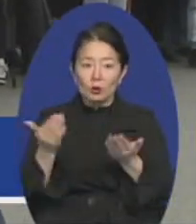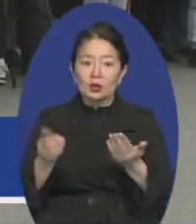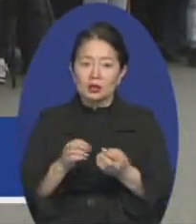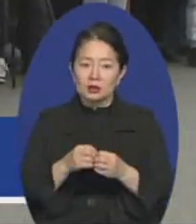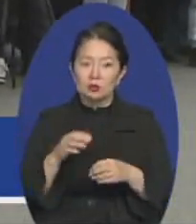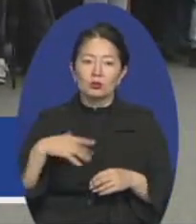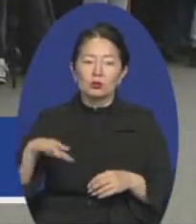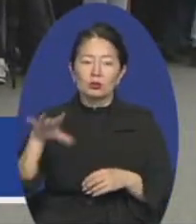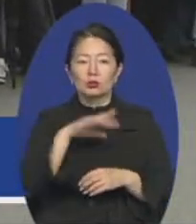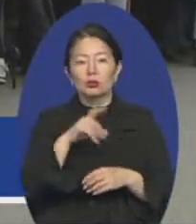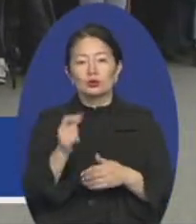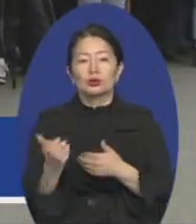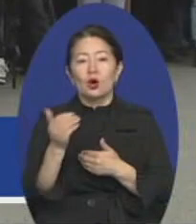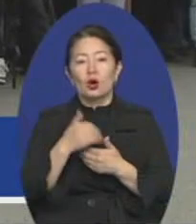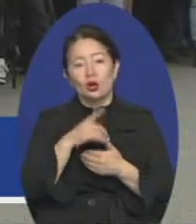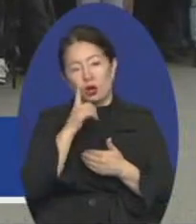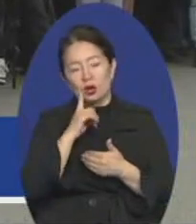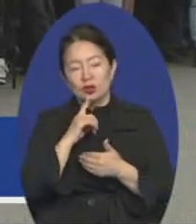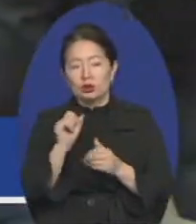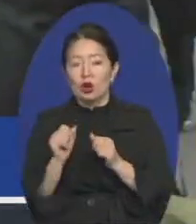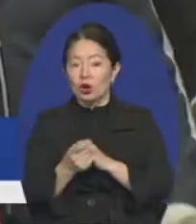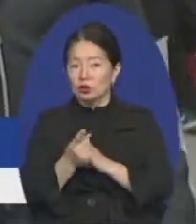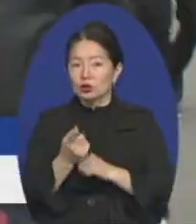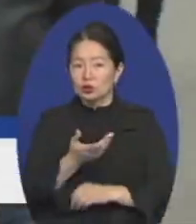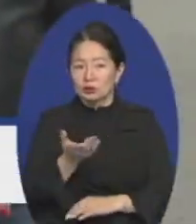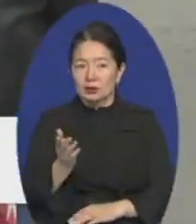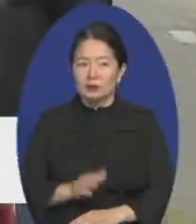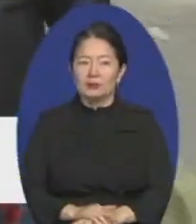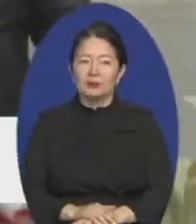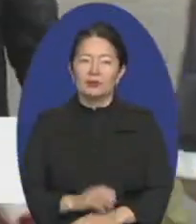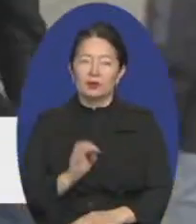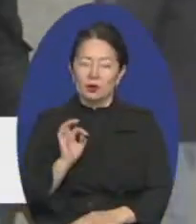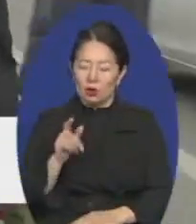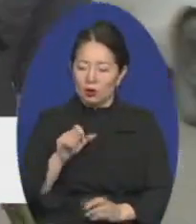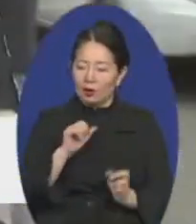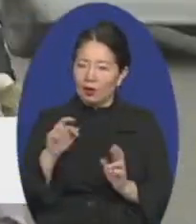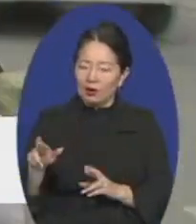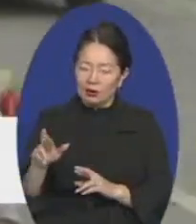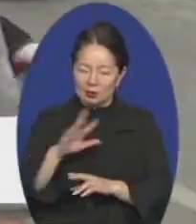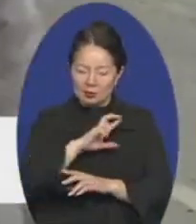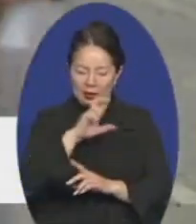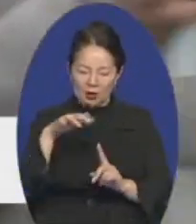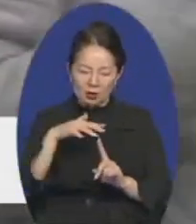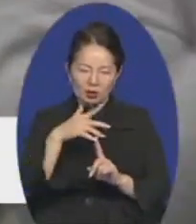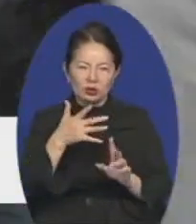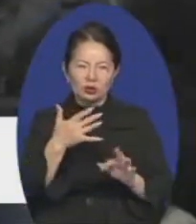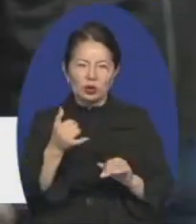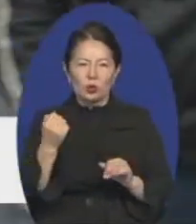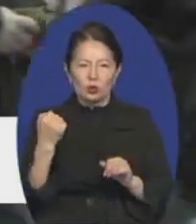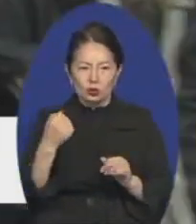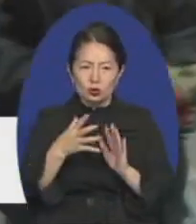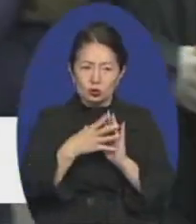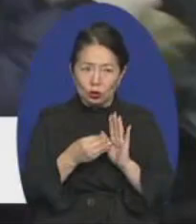одоо бүхэн оролцоосаа гэж хүсэж байгаагаар энд онцлог байна. Хог хаягдал нь байгаль орчны доройтод хүчтэй нөлөө